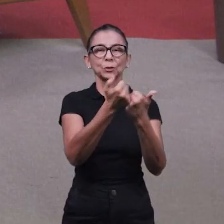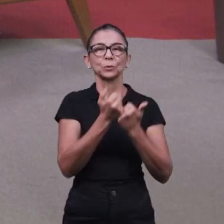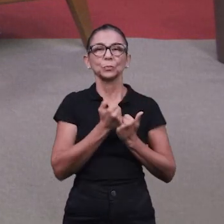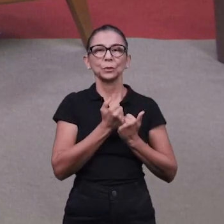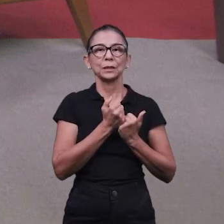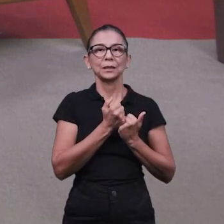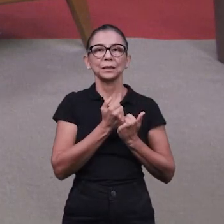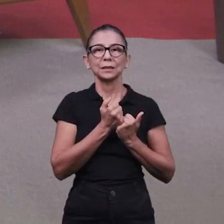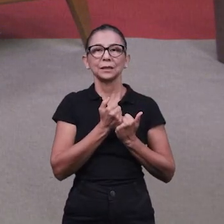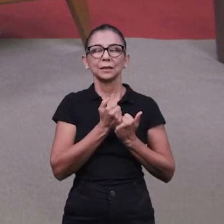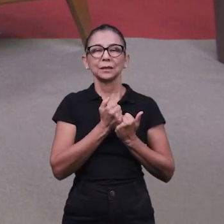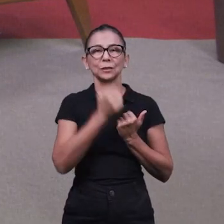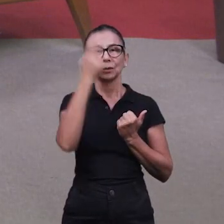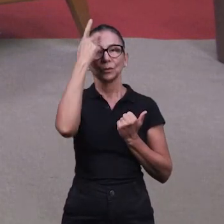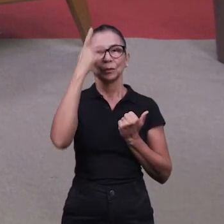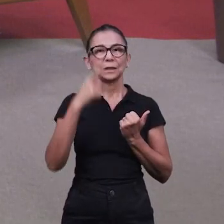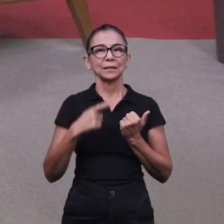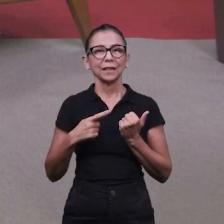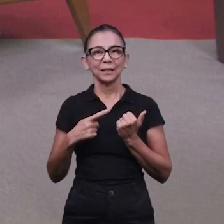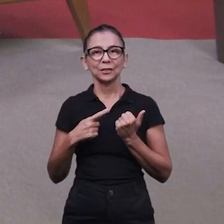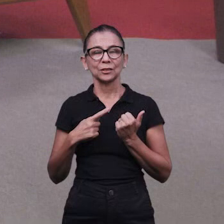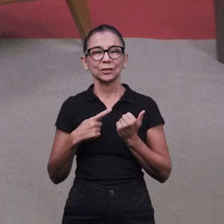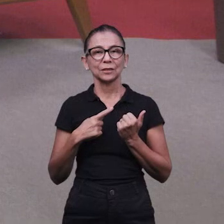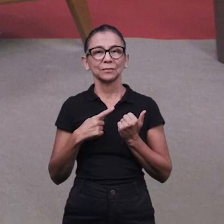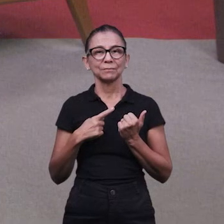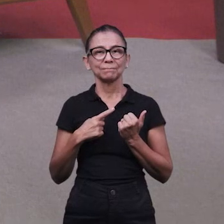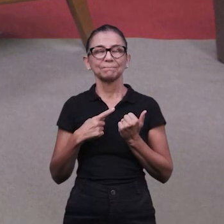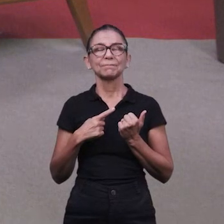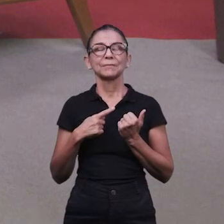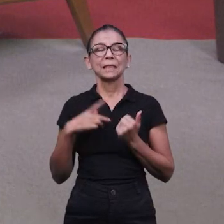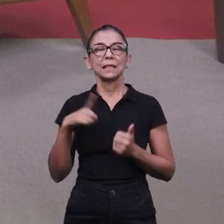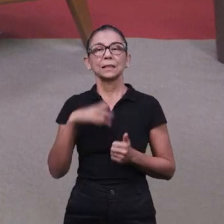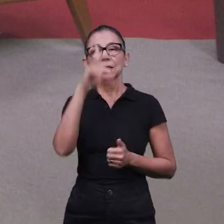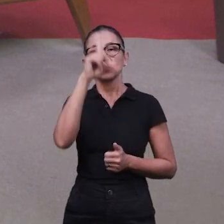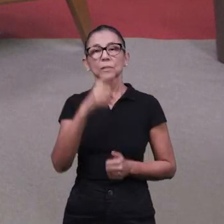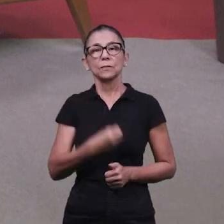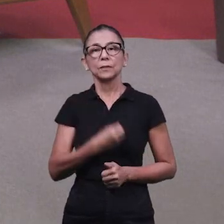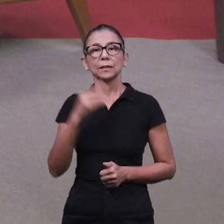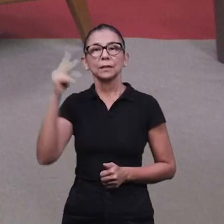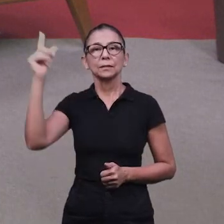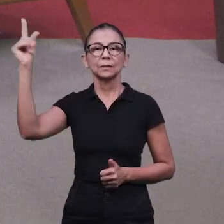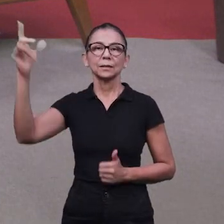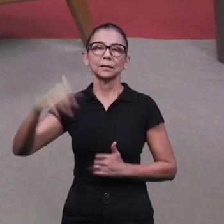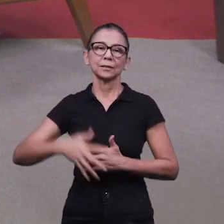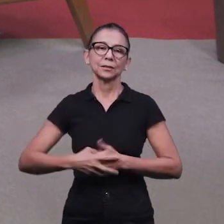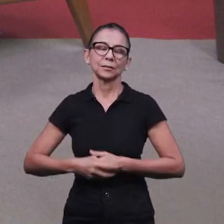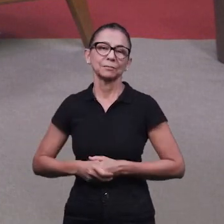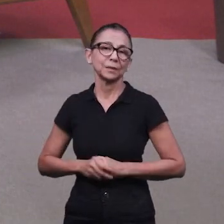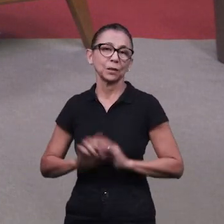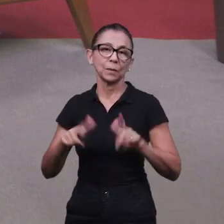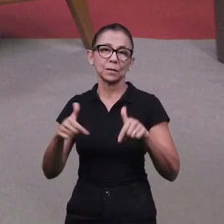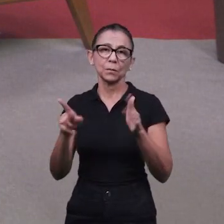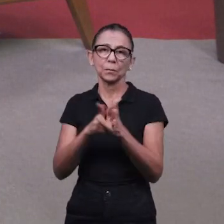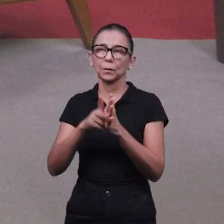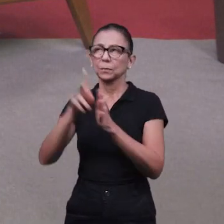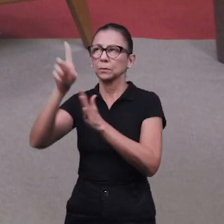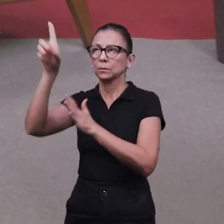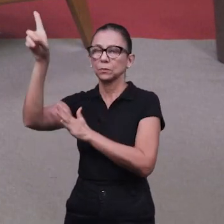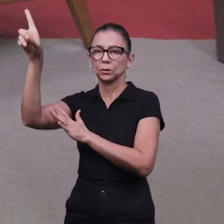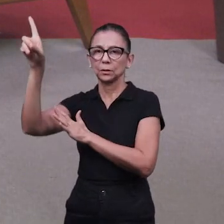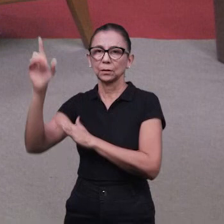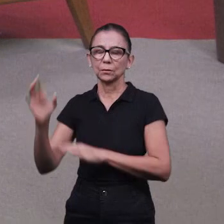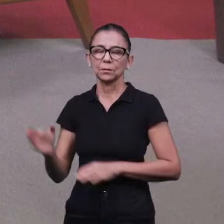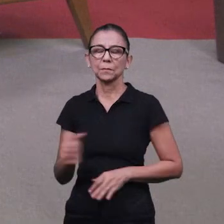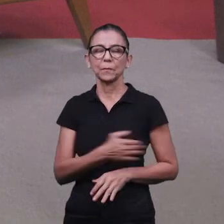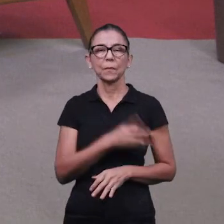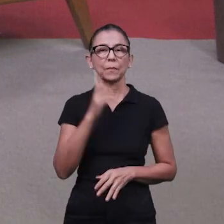faveur du salut du peuple, que personne ne pouvait faire cela. Juste lui, juste Père. Quelle merveille. Nous